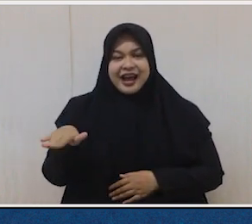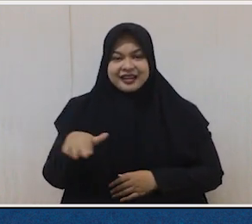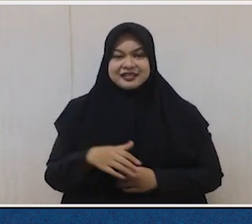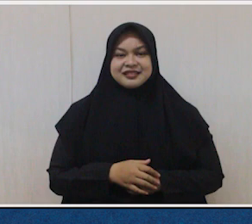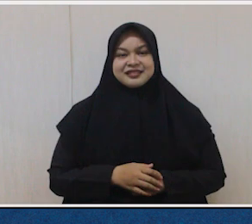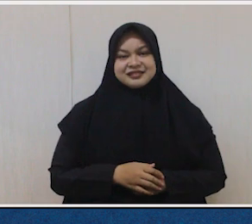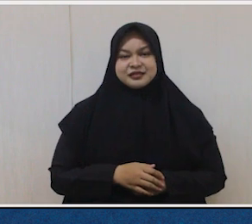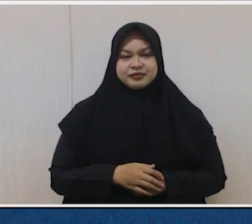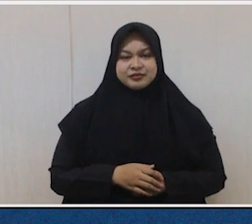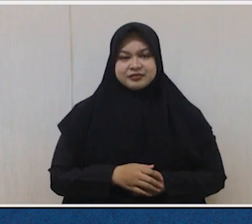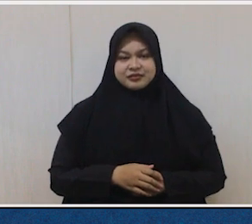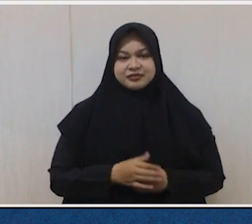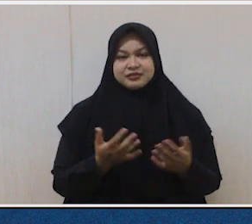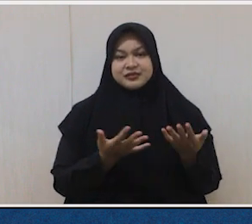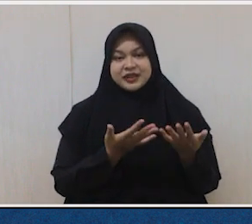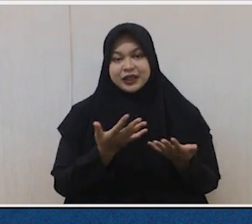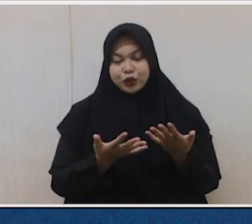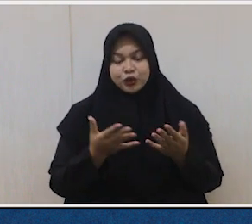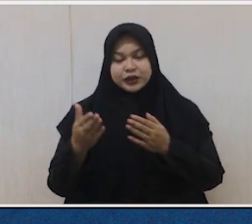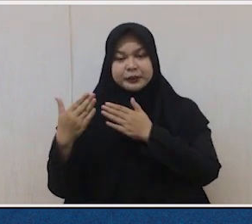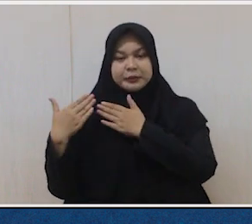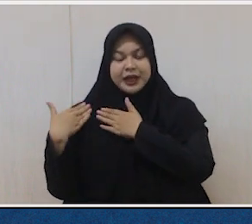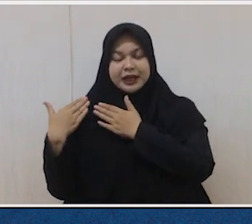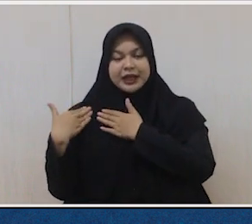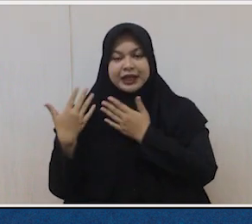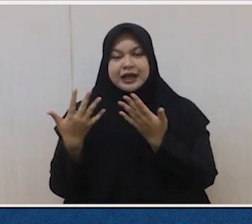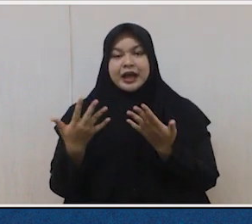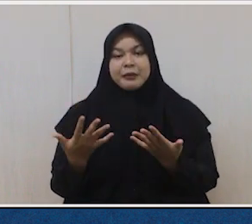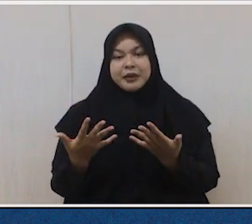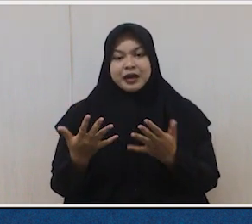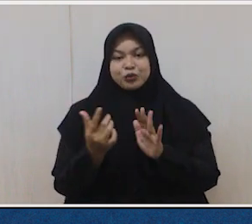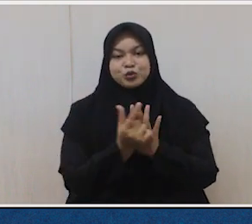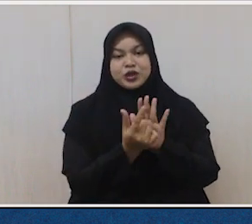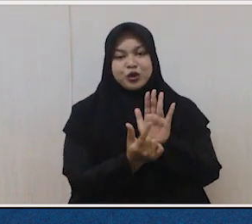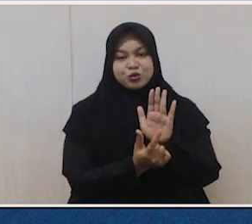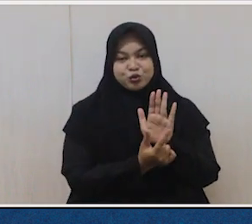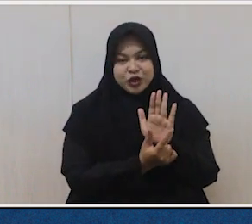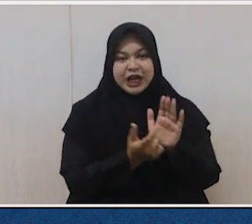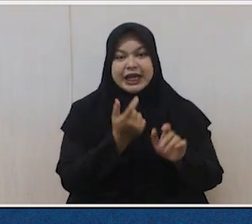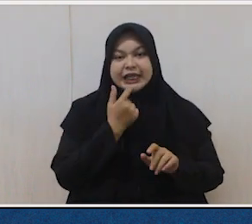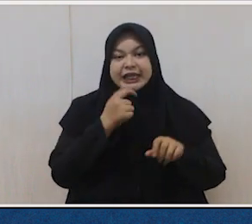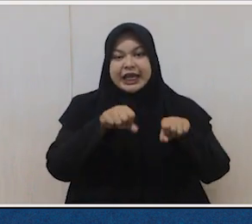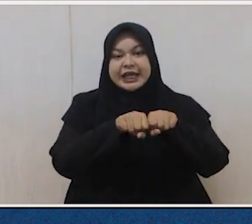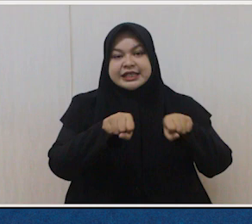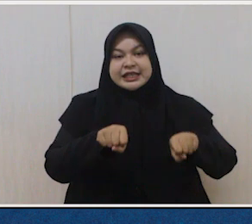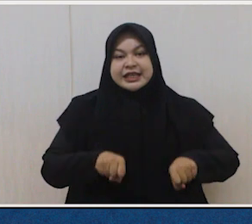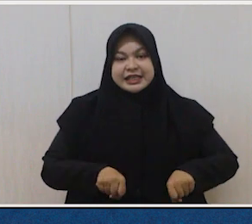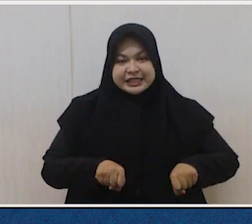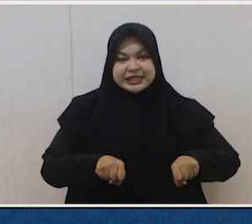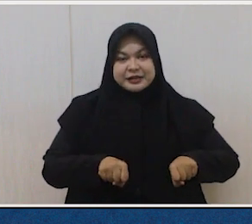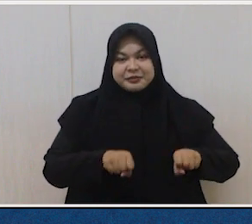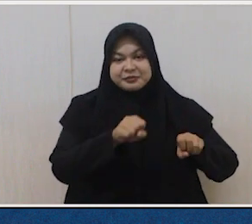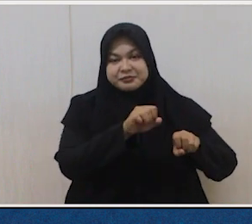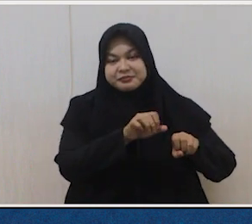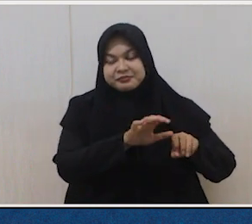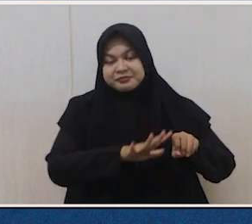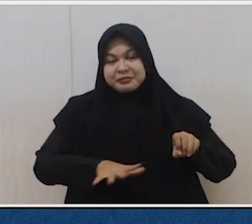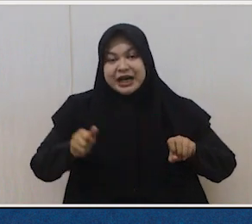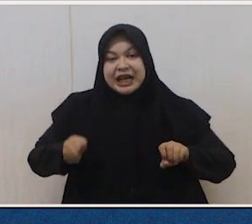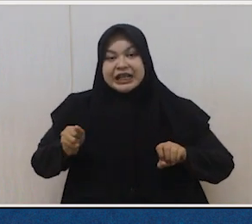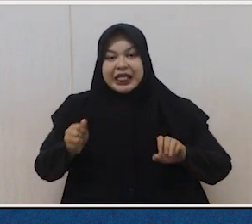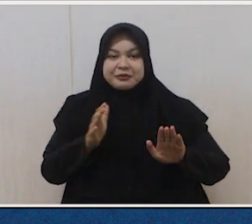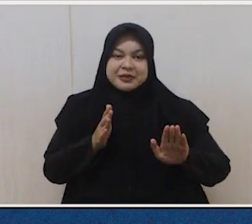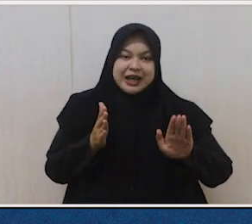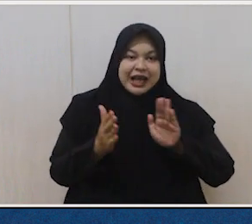apa namanya yang dimandatkan itu adalah undang-undang tentang sistem peradilan bagi dibel berhadapan dengan hukum begitu